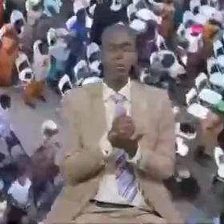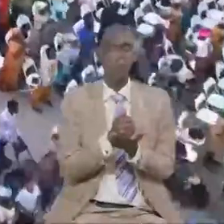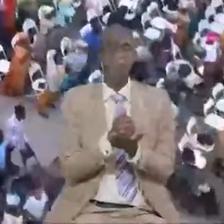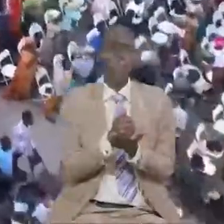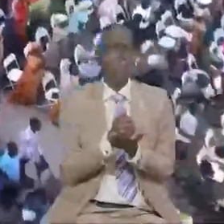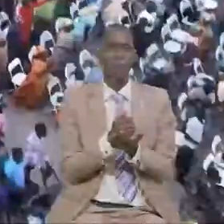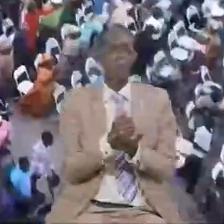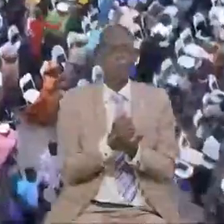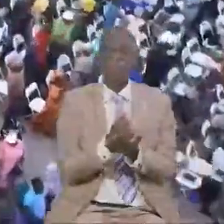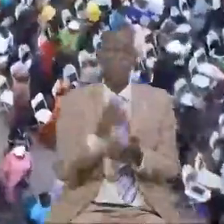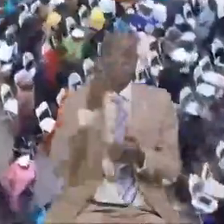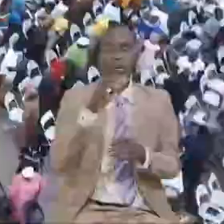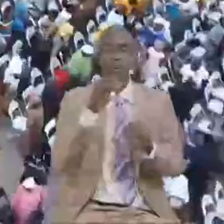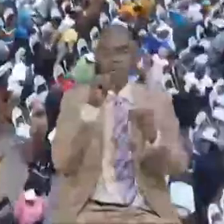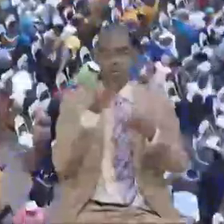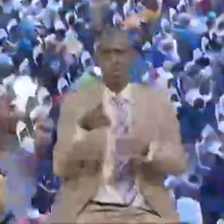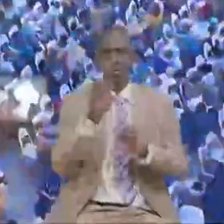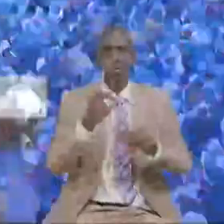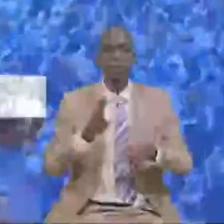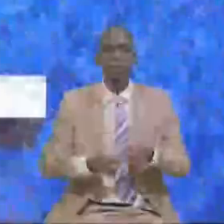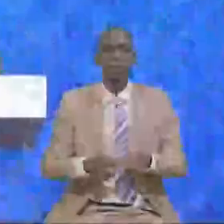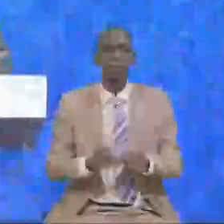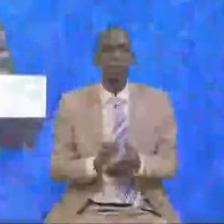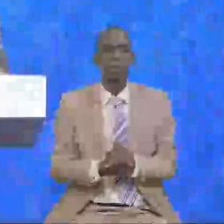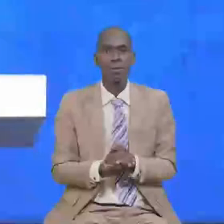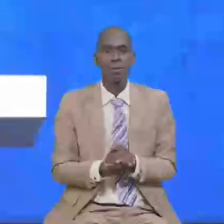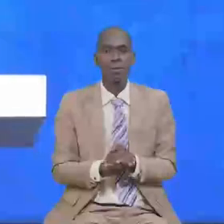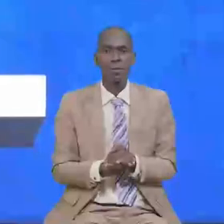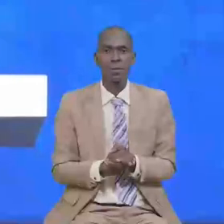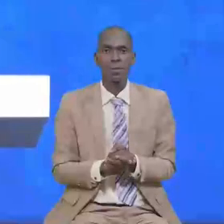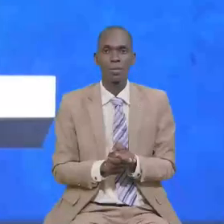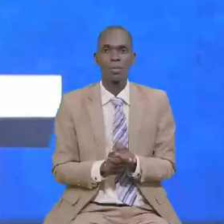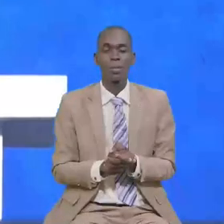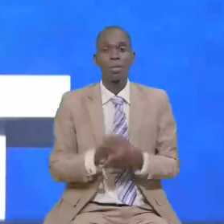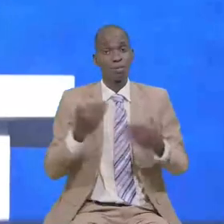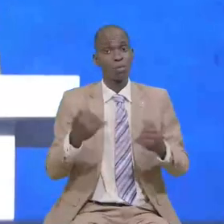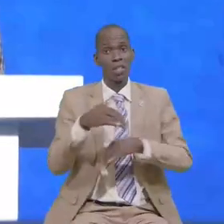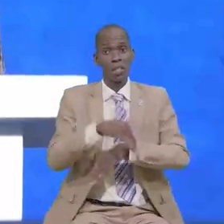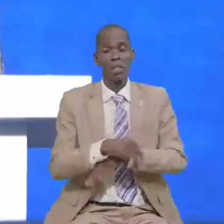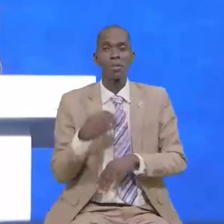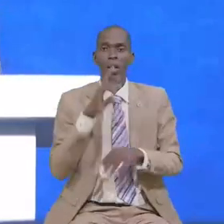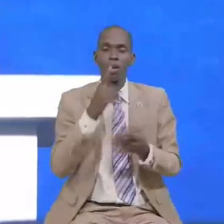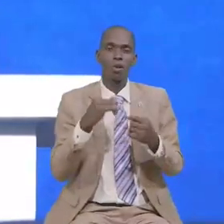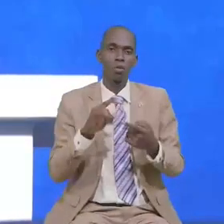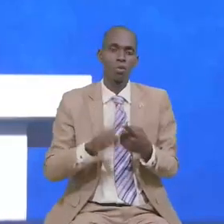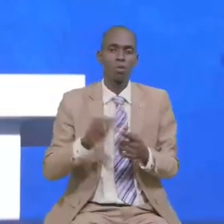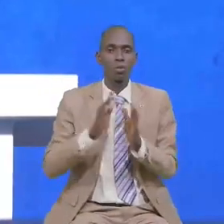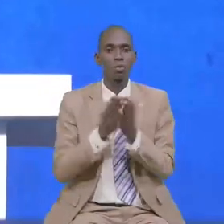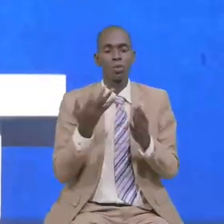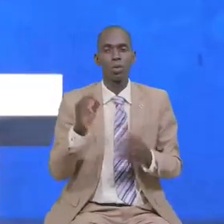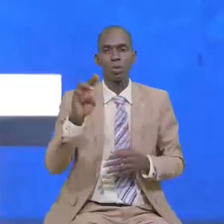Dieu vous a déjà béni. Priez, vous asseoir. Ce soir, nous allons à